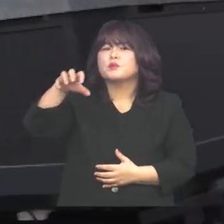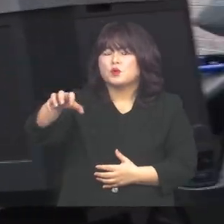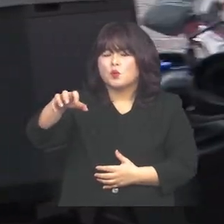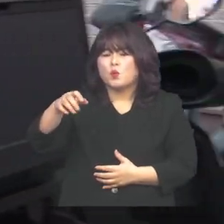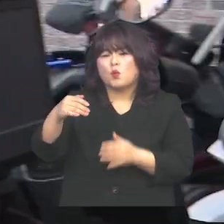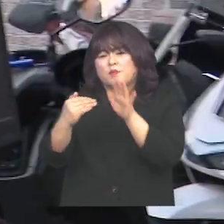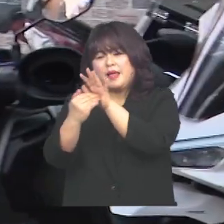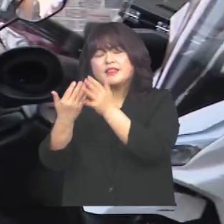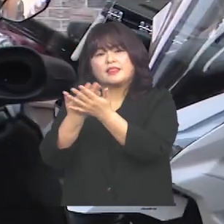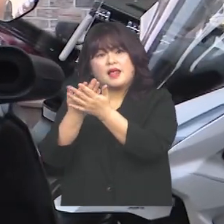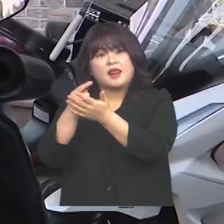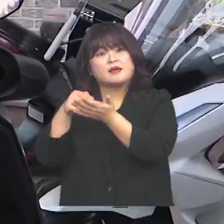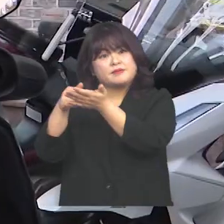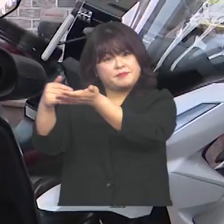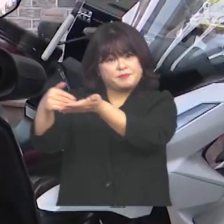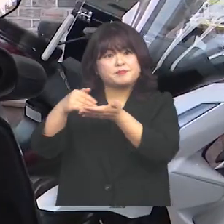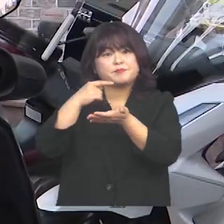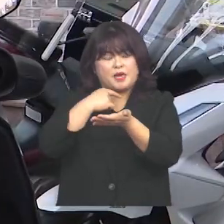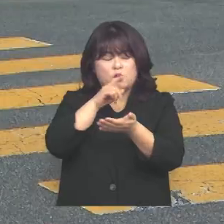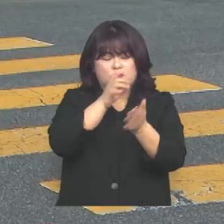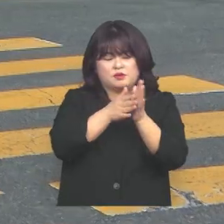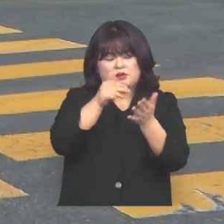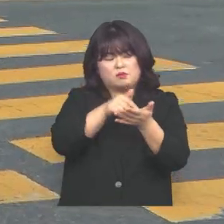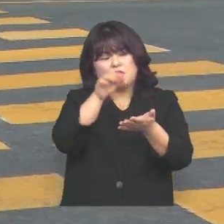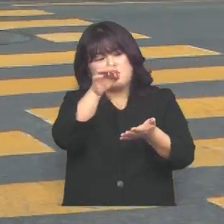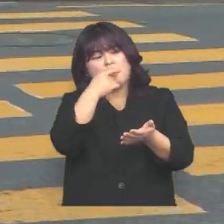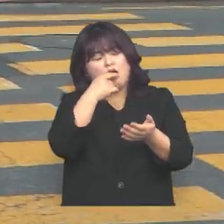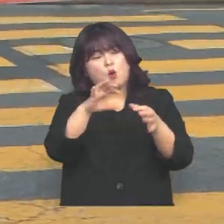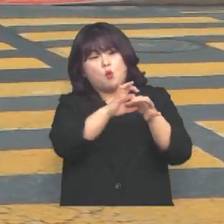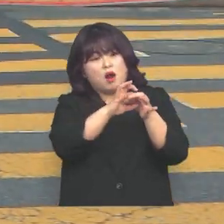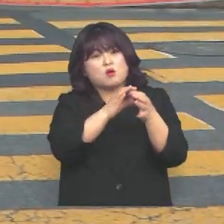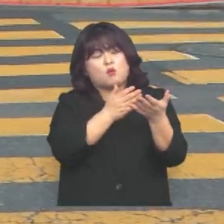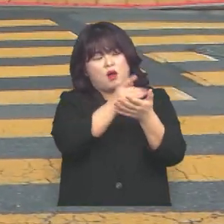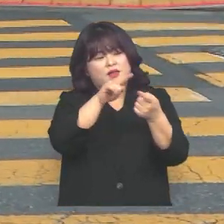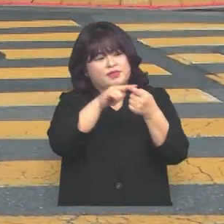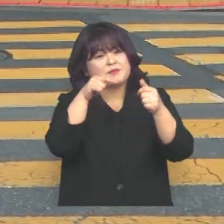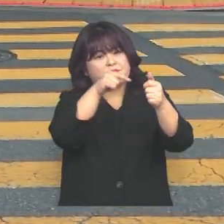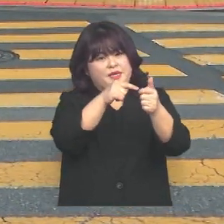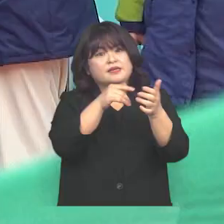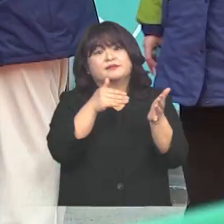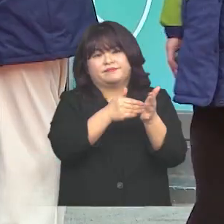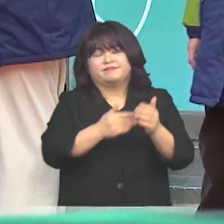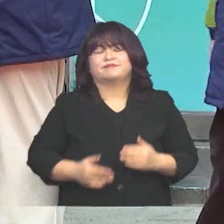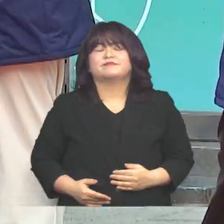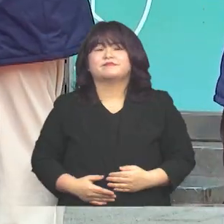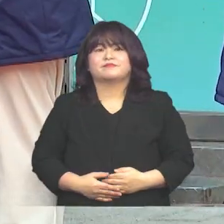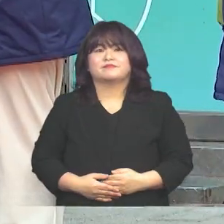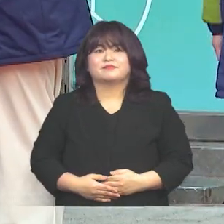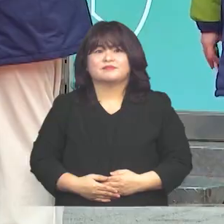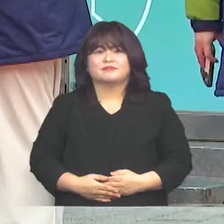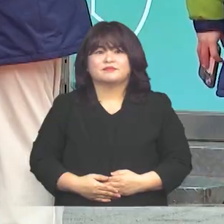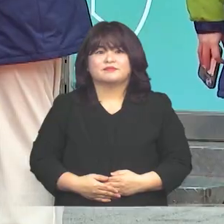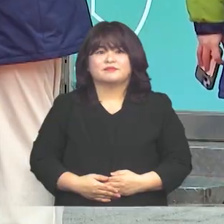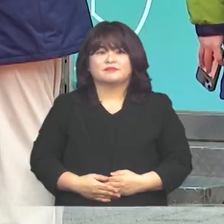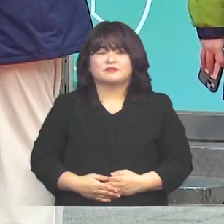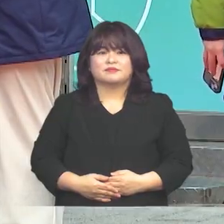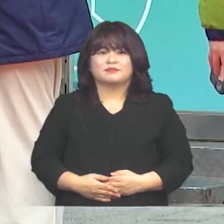대한 대책을 요청했으며 이 시장은 현장을 확인하고 관련 부서에 신속한 조치를 지시했습니다.